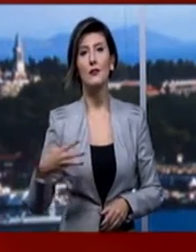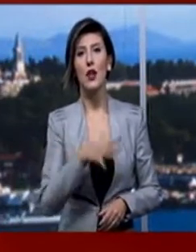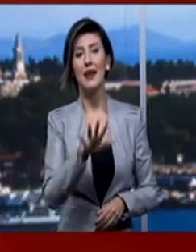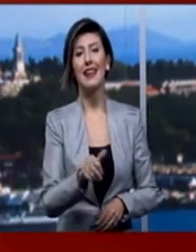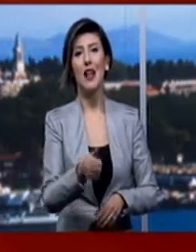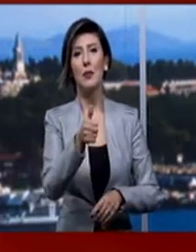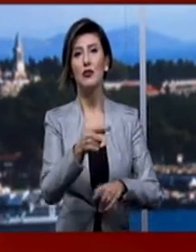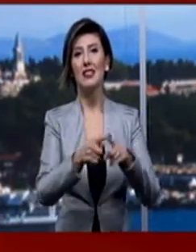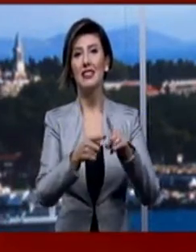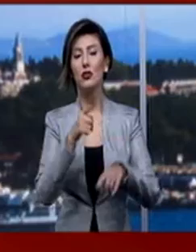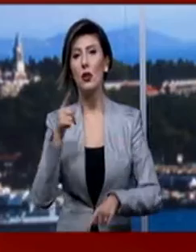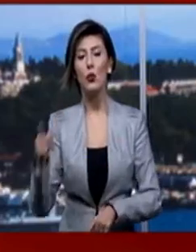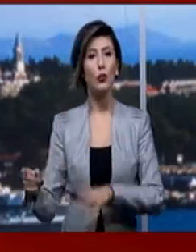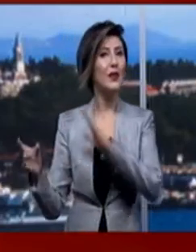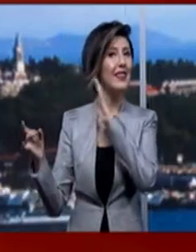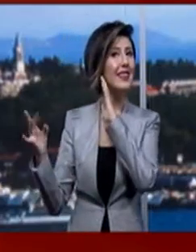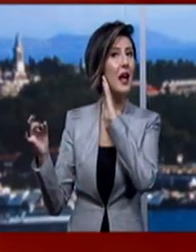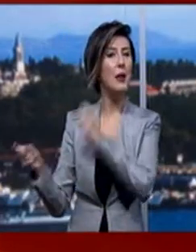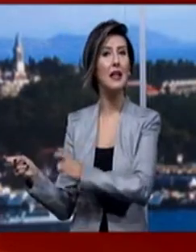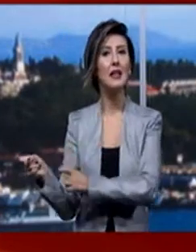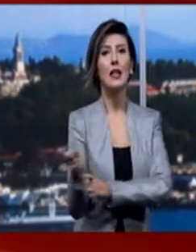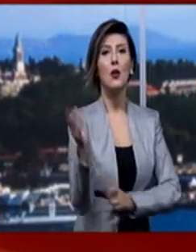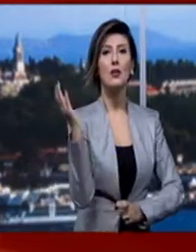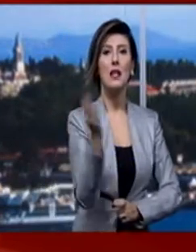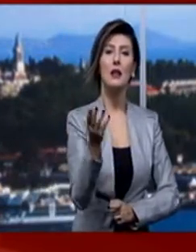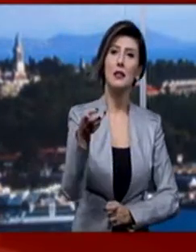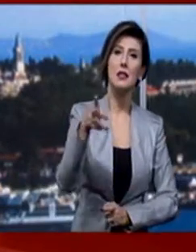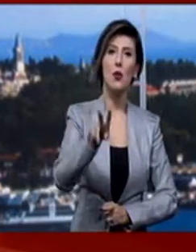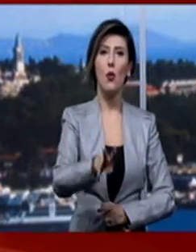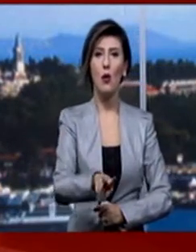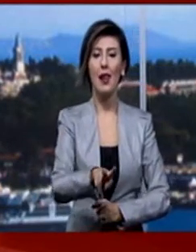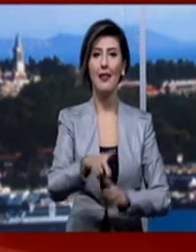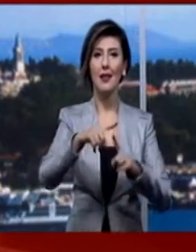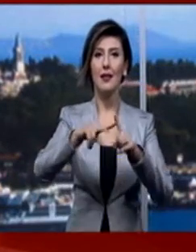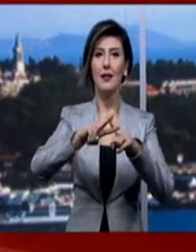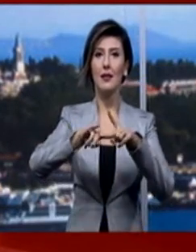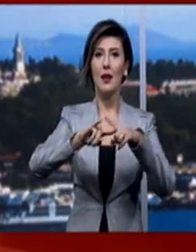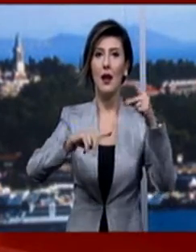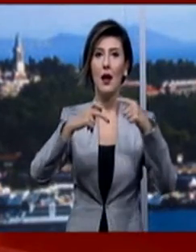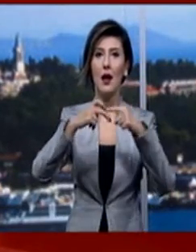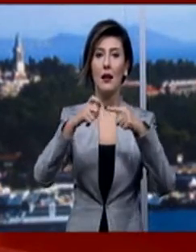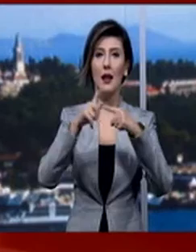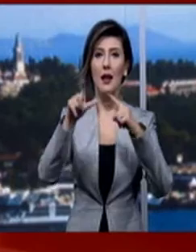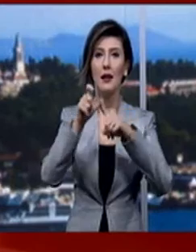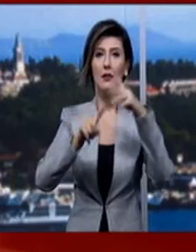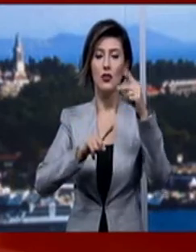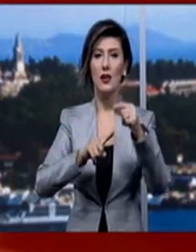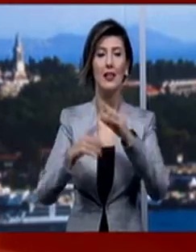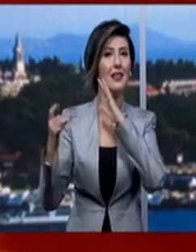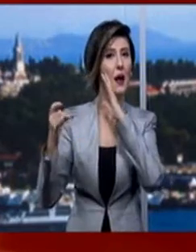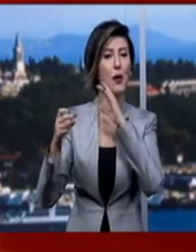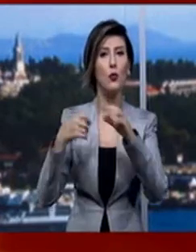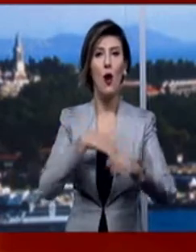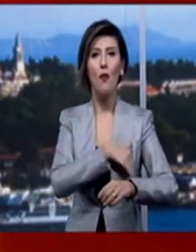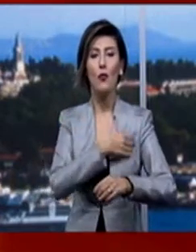CHP Genel Başkanı Kemal Kılıçdaroğlu, Diyarbakır'da terör saldırısında hayatını kaybeden Diyarbakır Barosu Başkanı Tahir Elçi'nin